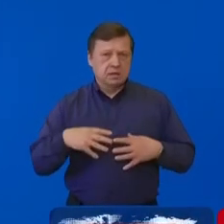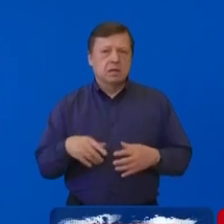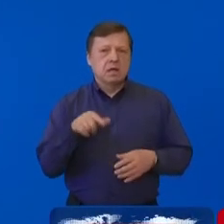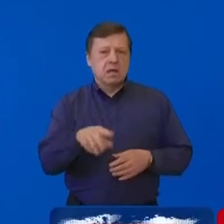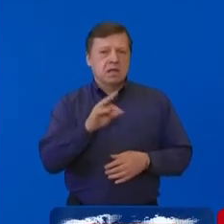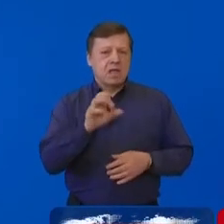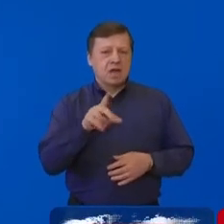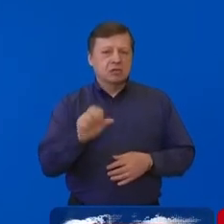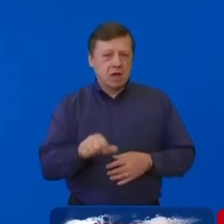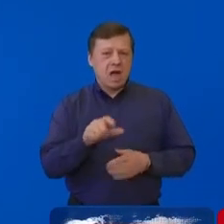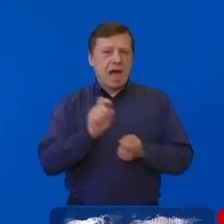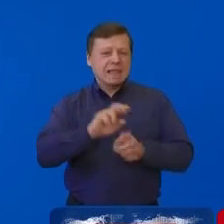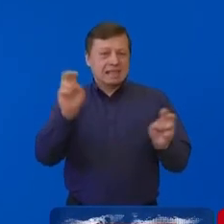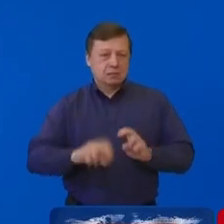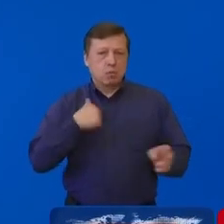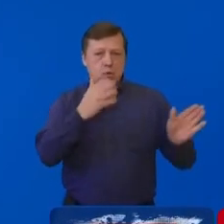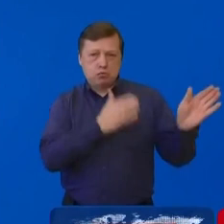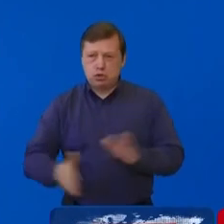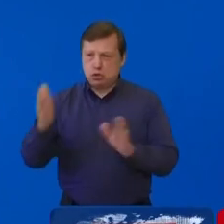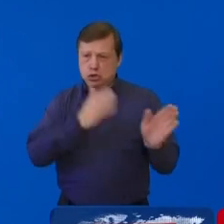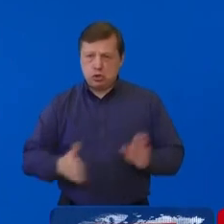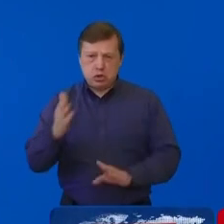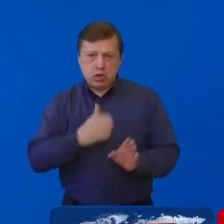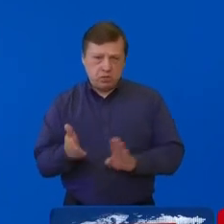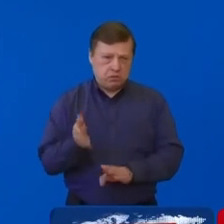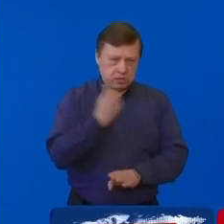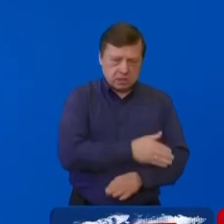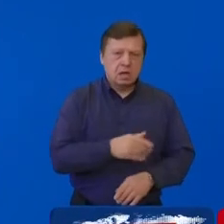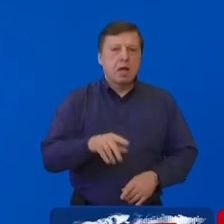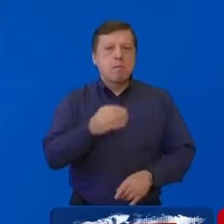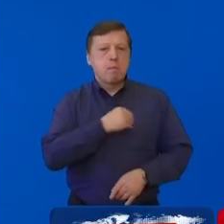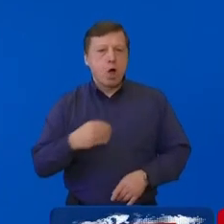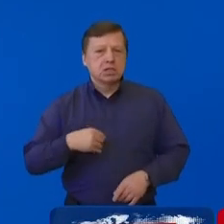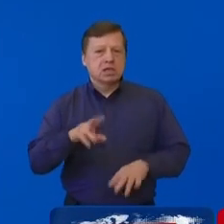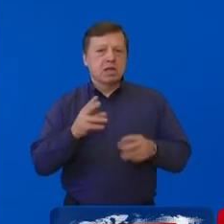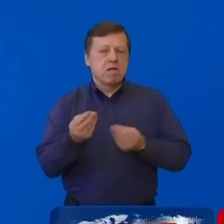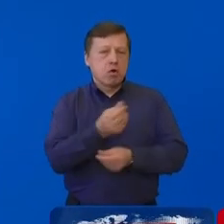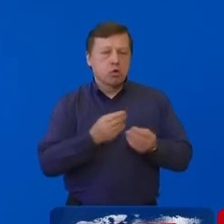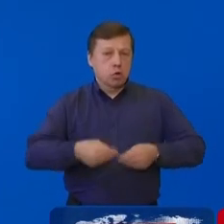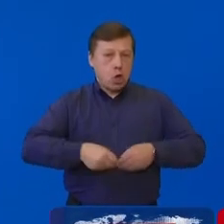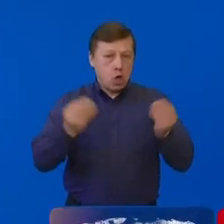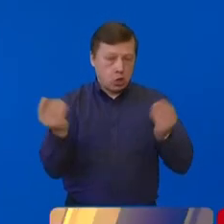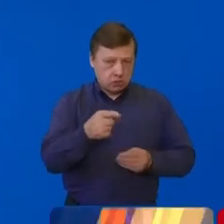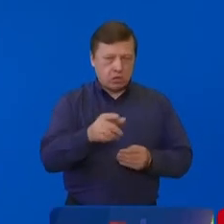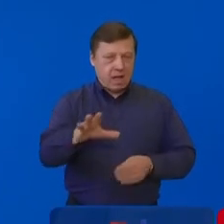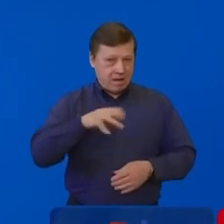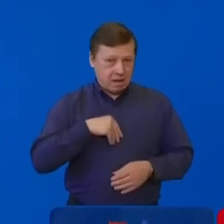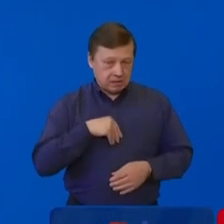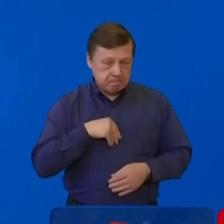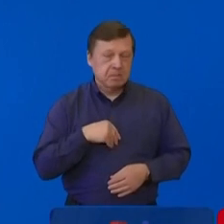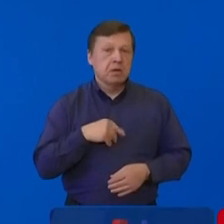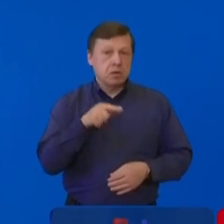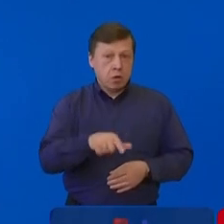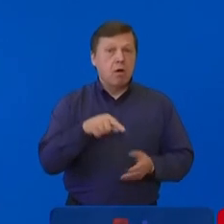tarczę wcześniej antykryzysową i tę wraz z Polskim Funduszem Rozwoju, jednocześnie pokazujemy,